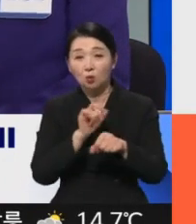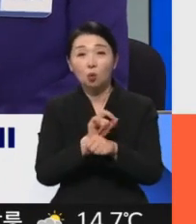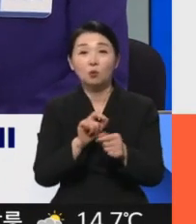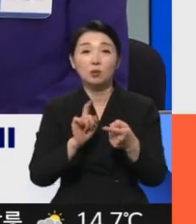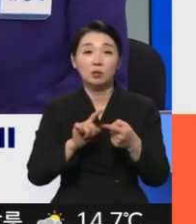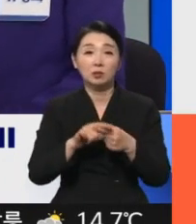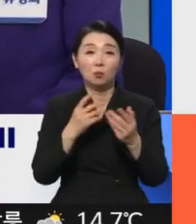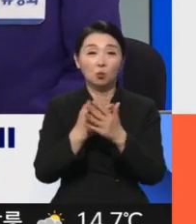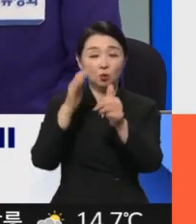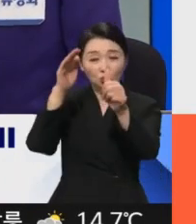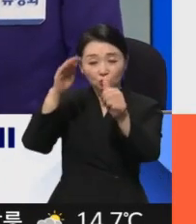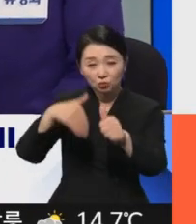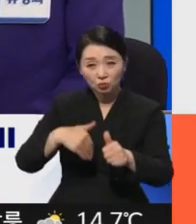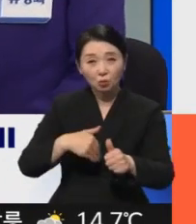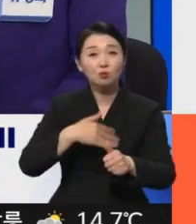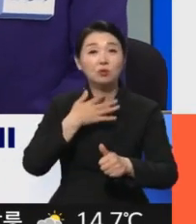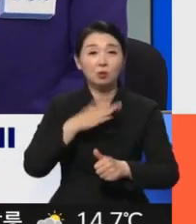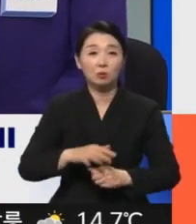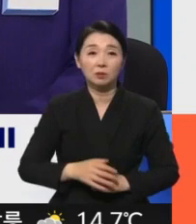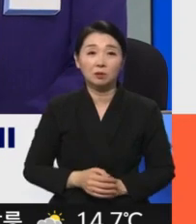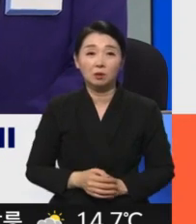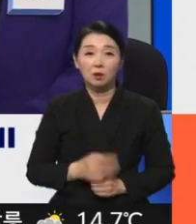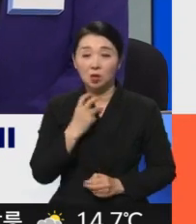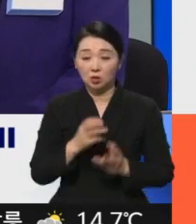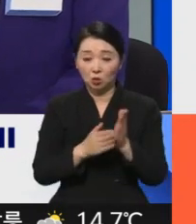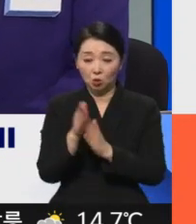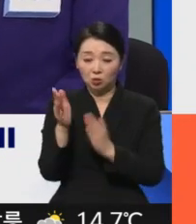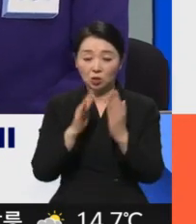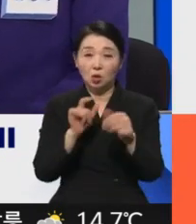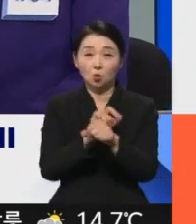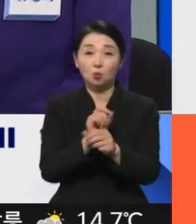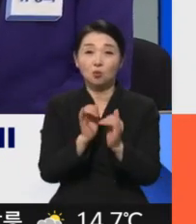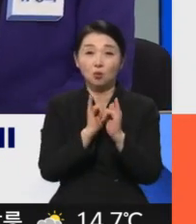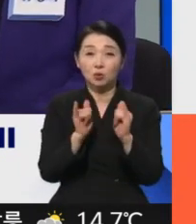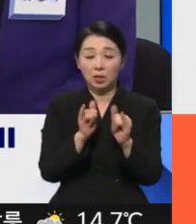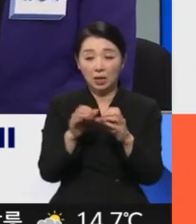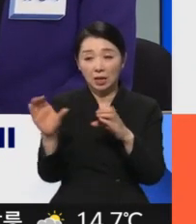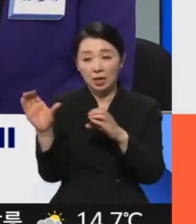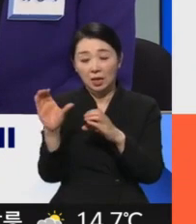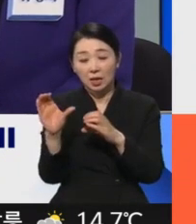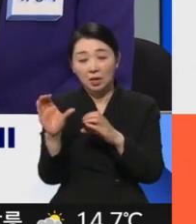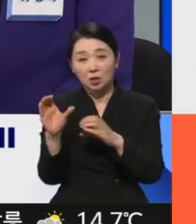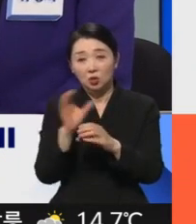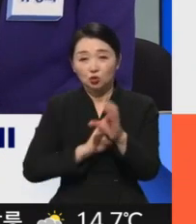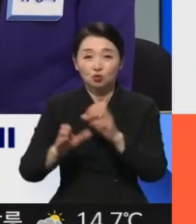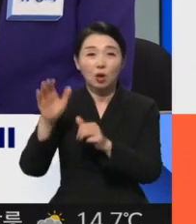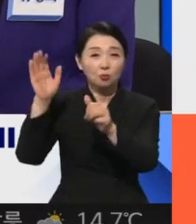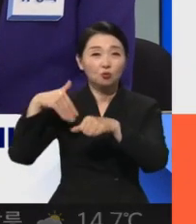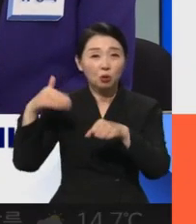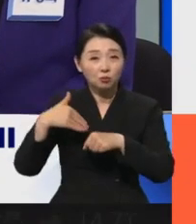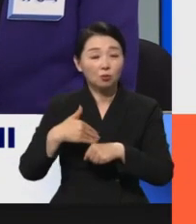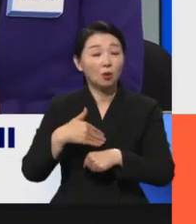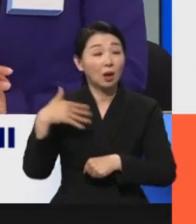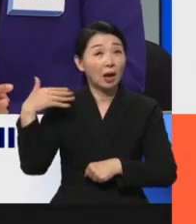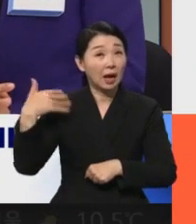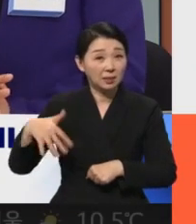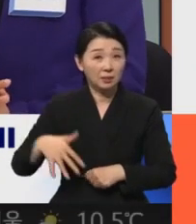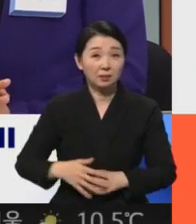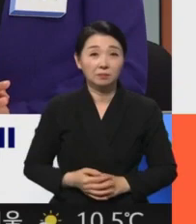특수본은 출석을 요구한 사실이 없다면서 서울시 공무원들에 대한 참고인 조사도 아직 실시하지 않은 상황이라고 말을